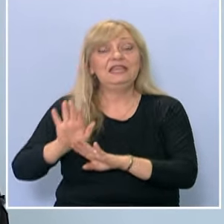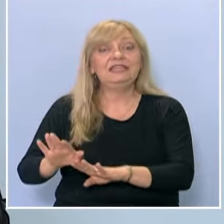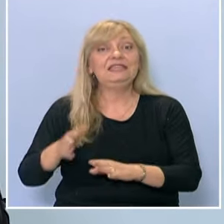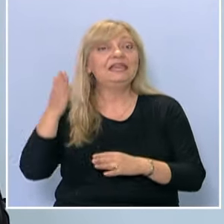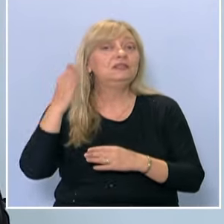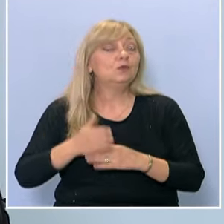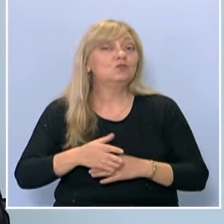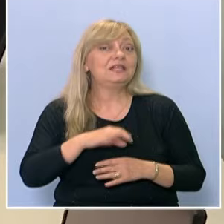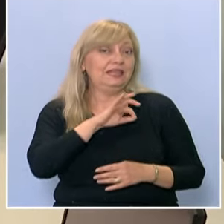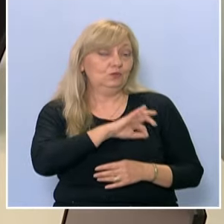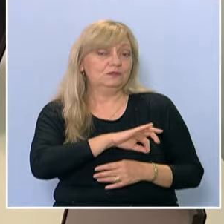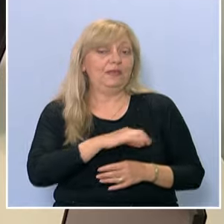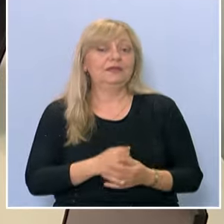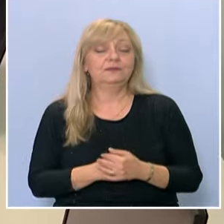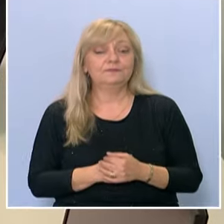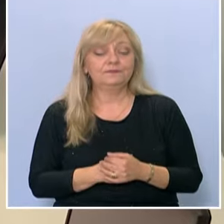последни постижения.